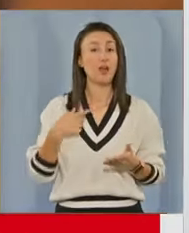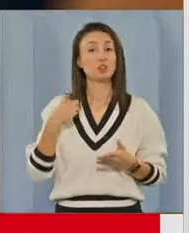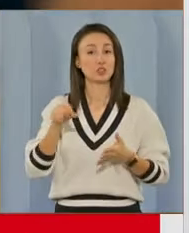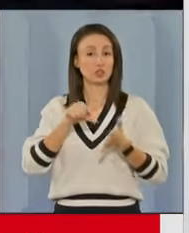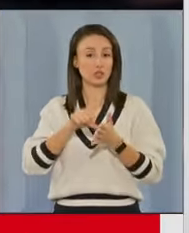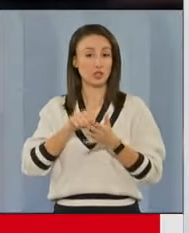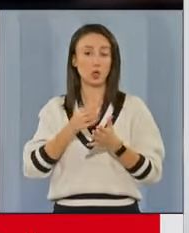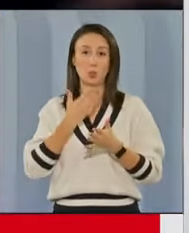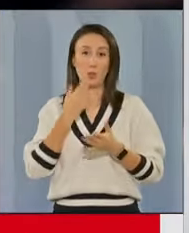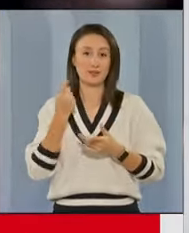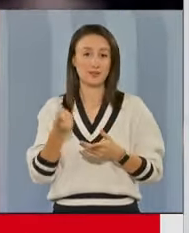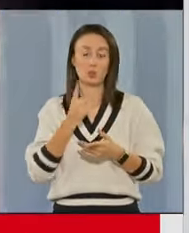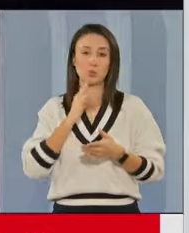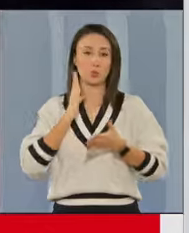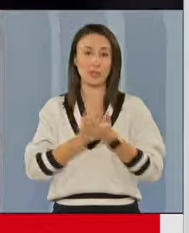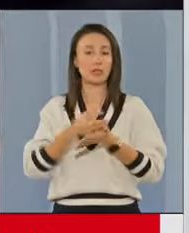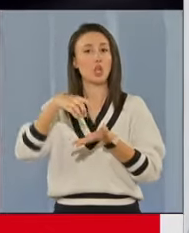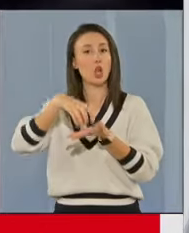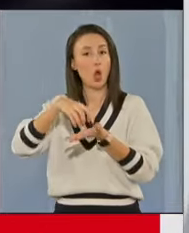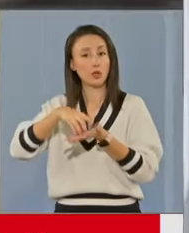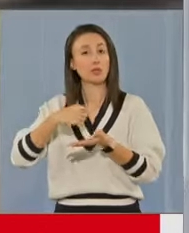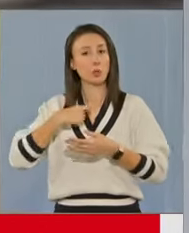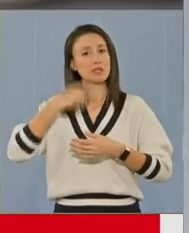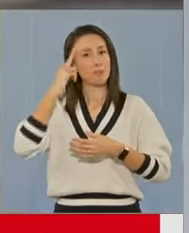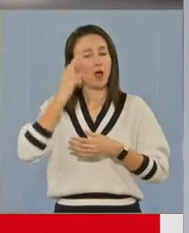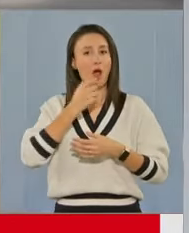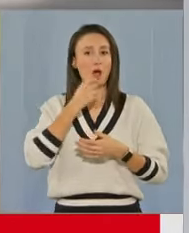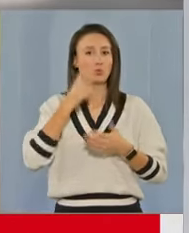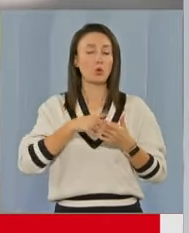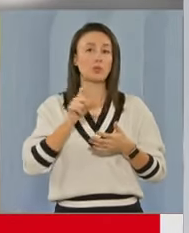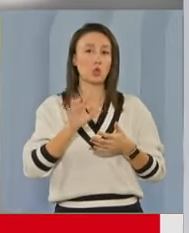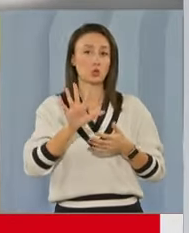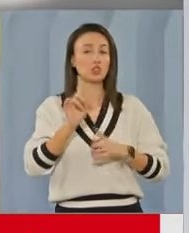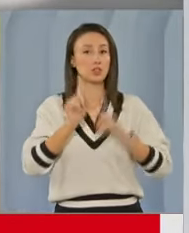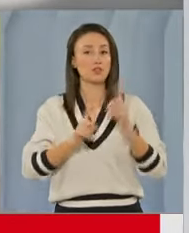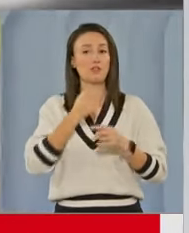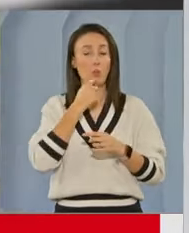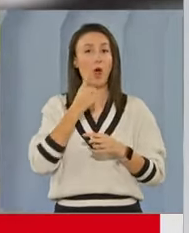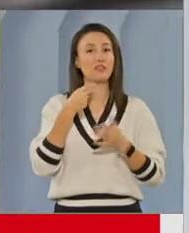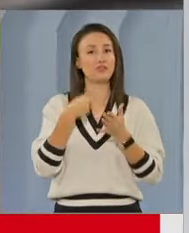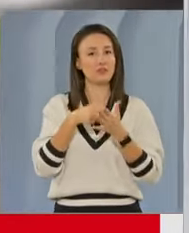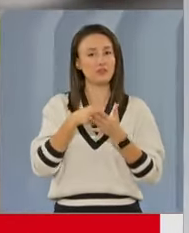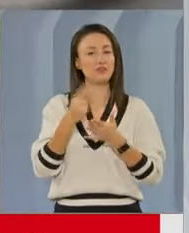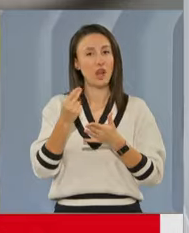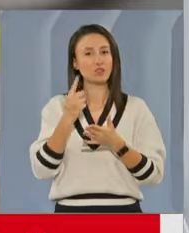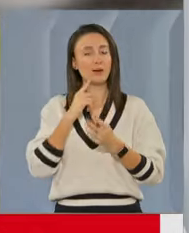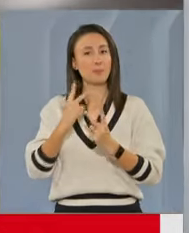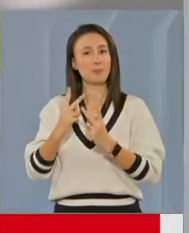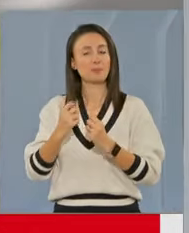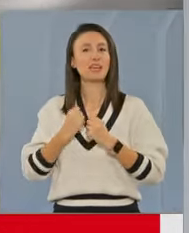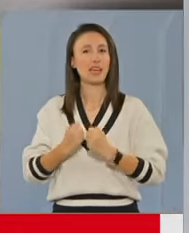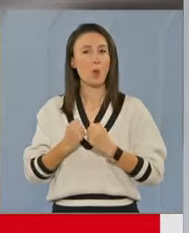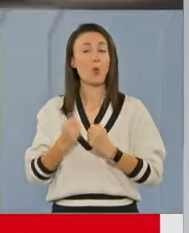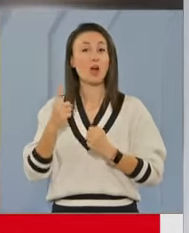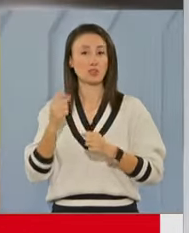centre nu există și nici măcar nu s au stabilit locațiile eu sper că anul 2025 deși va fi un an financiar apăsător să se